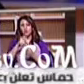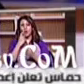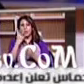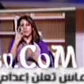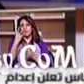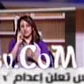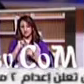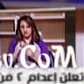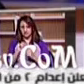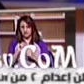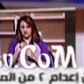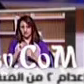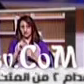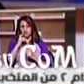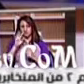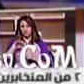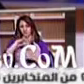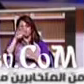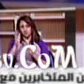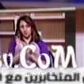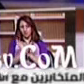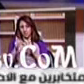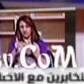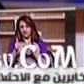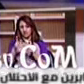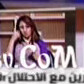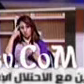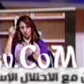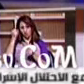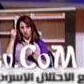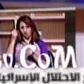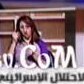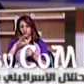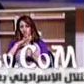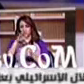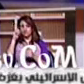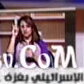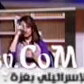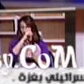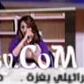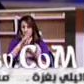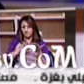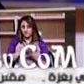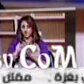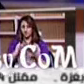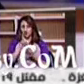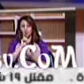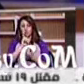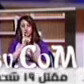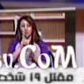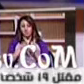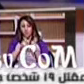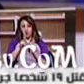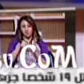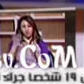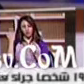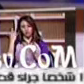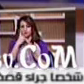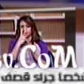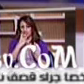لفصيل مخالف او حزب معارض ان يفتعل الازمات او انه يستدعي مرارات الماضي